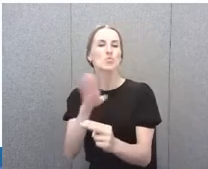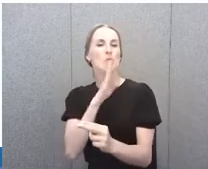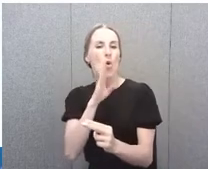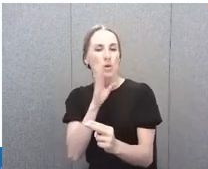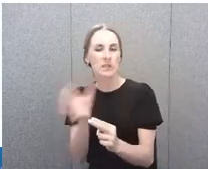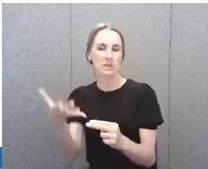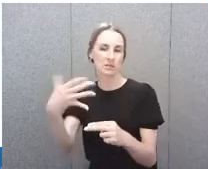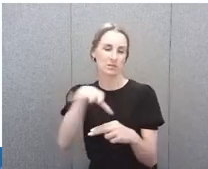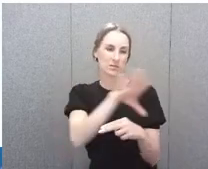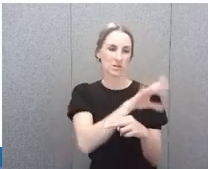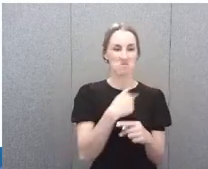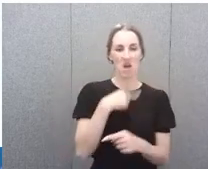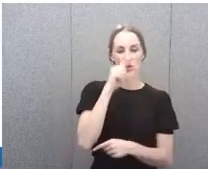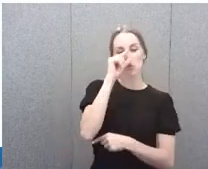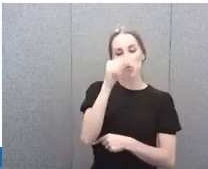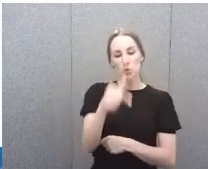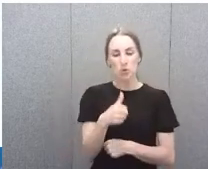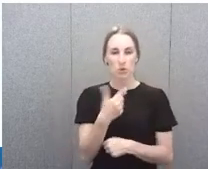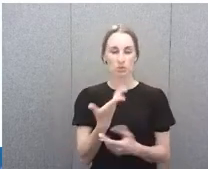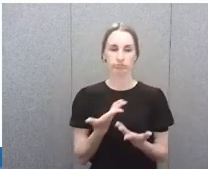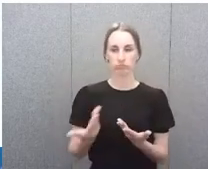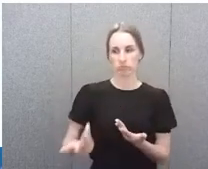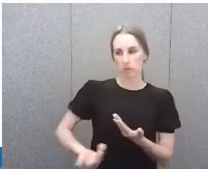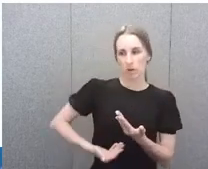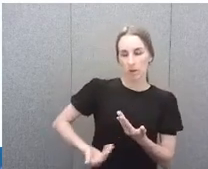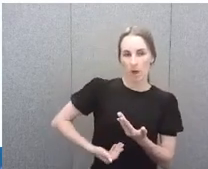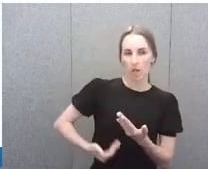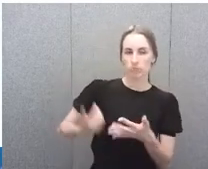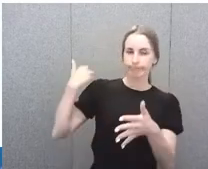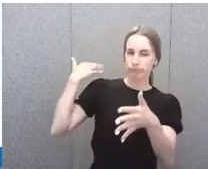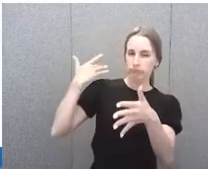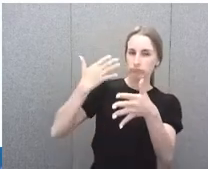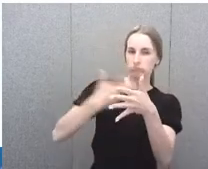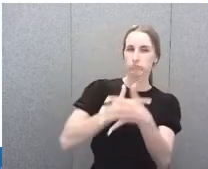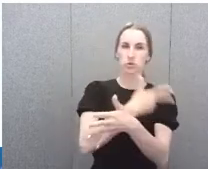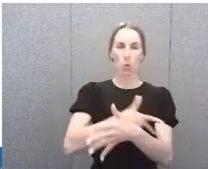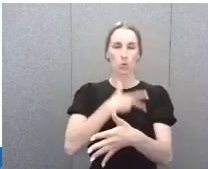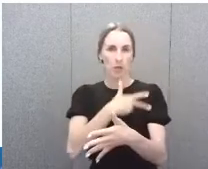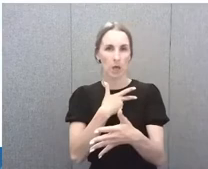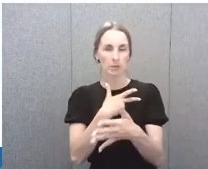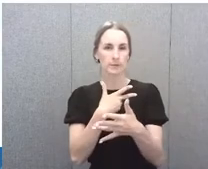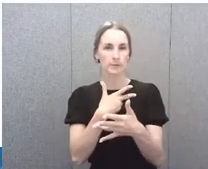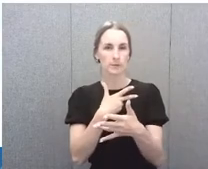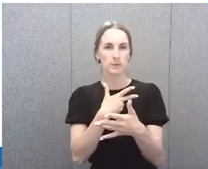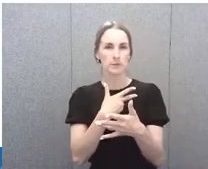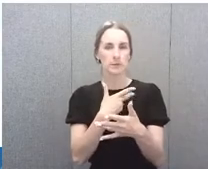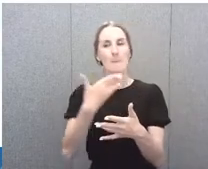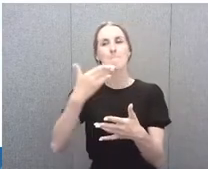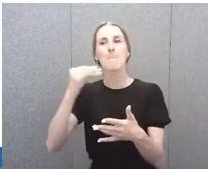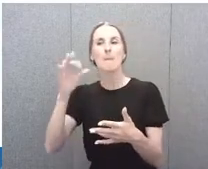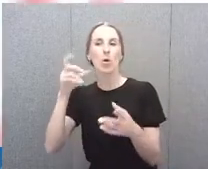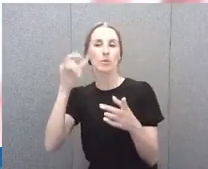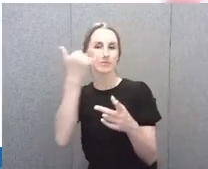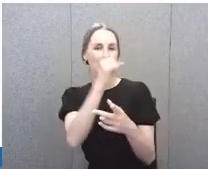самая большая ноша по домашнему хозяйству, по воспитанию детей ложится на плечи женщин.